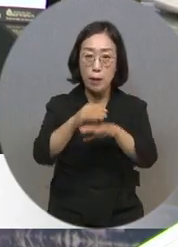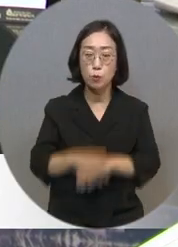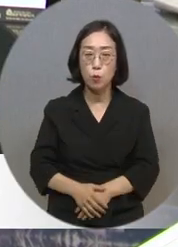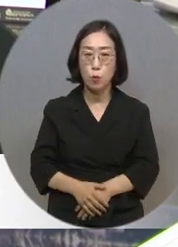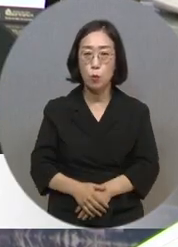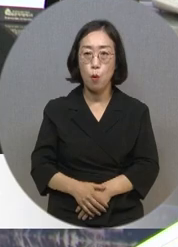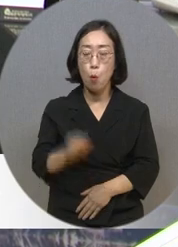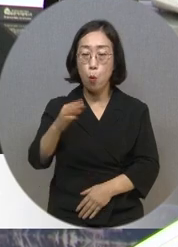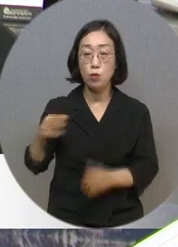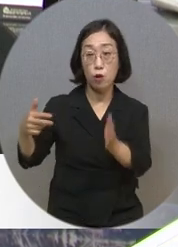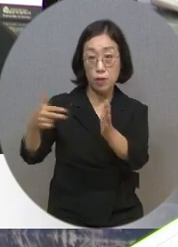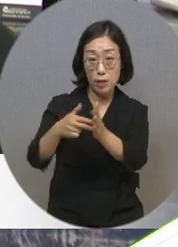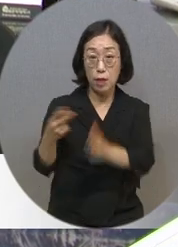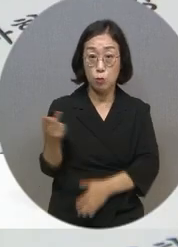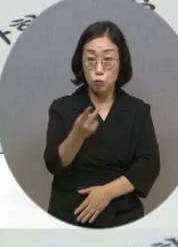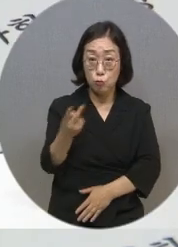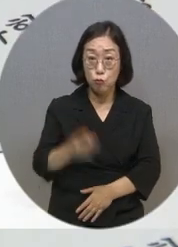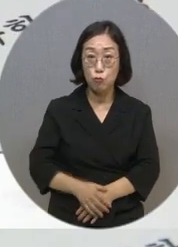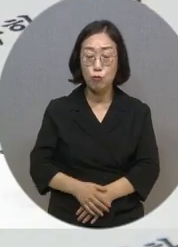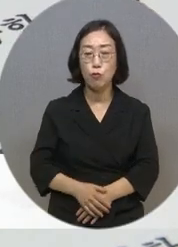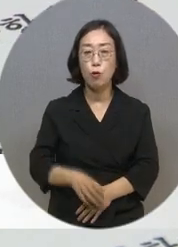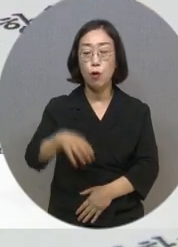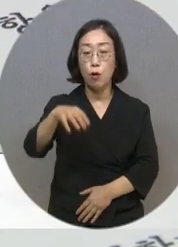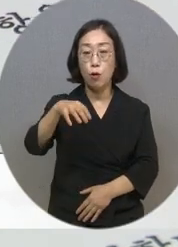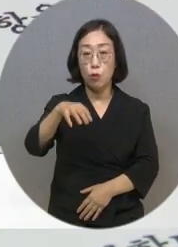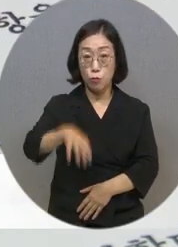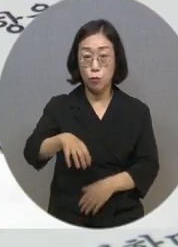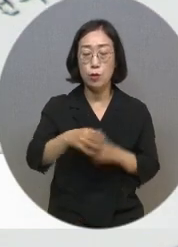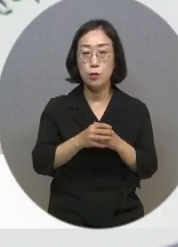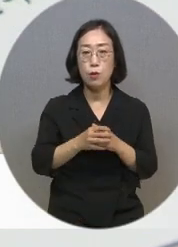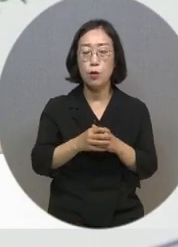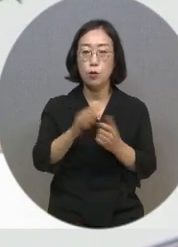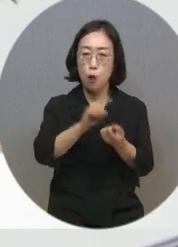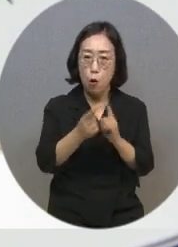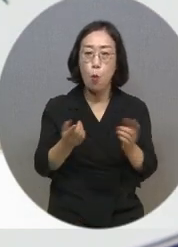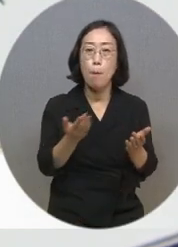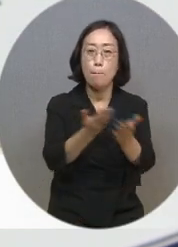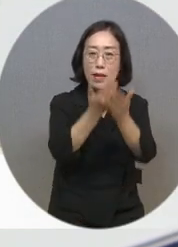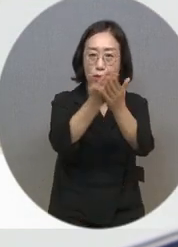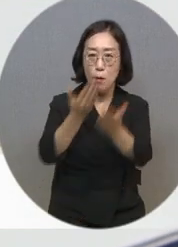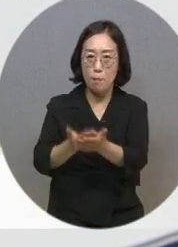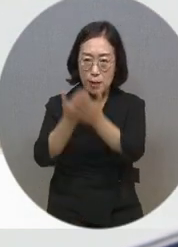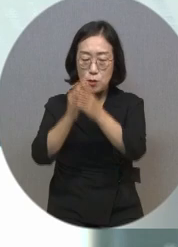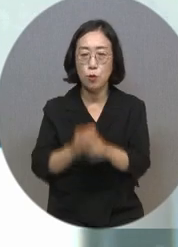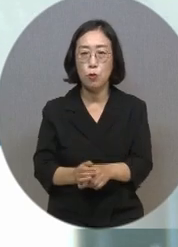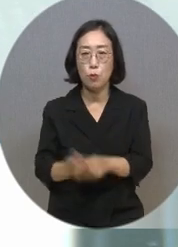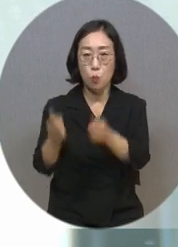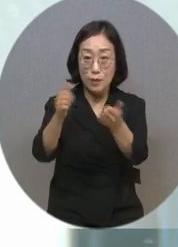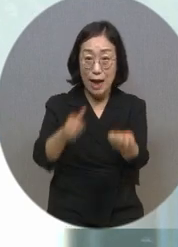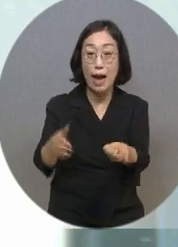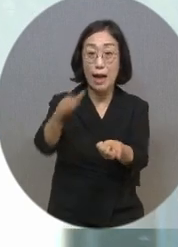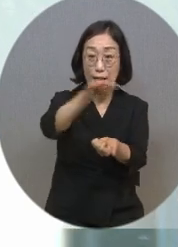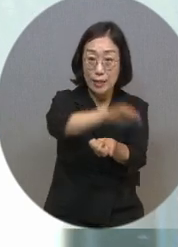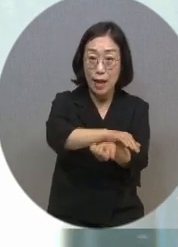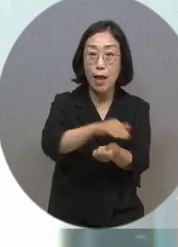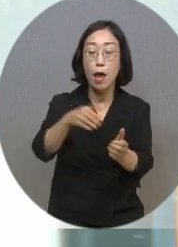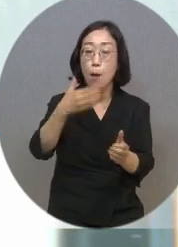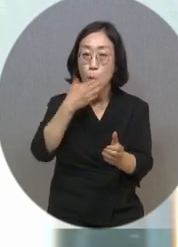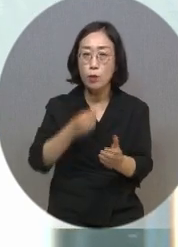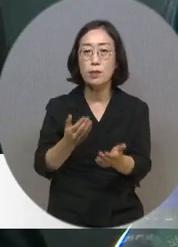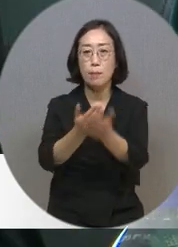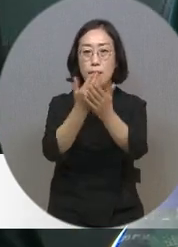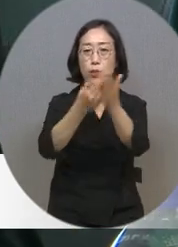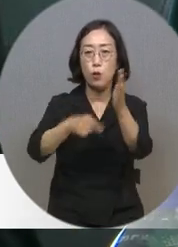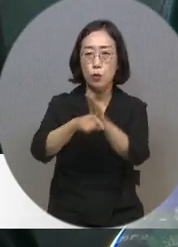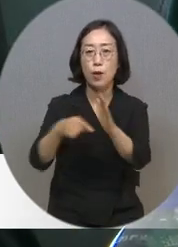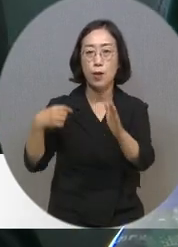공원이 지난 17일 복지 tv 저원 방송 사옥에서 상호 상생 발전 및 장례 복지 지능을 위한 협약식을 가졌습니다